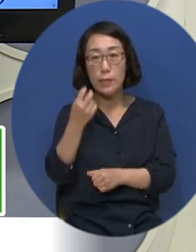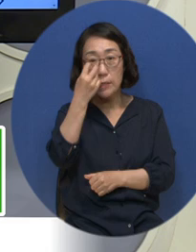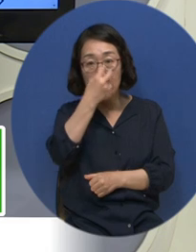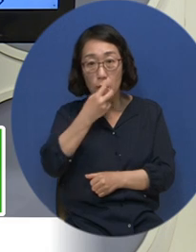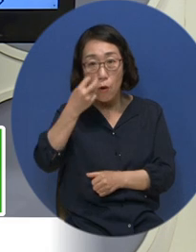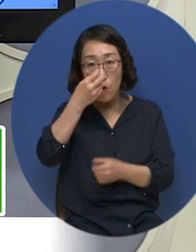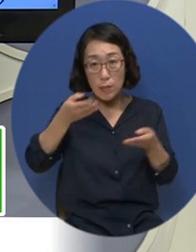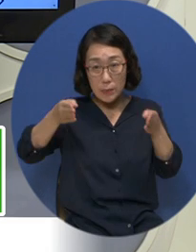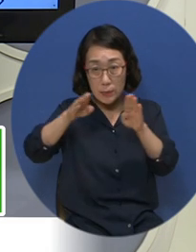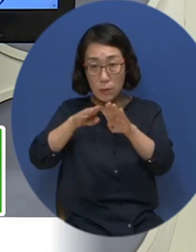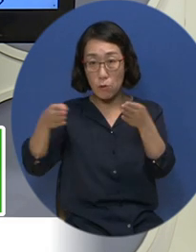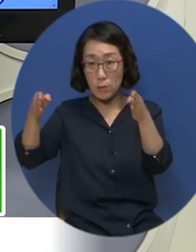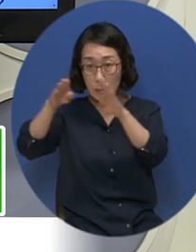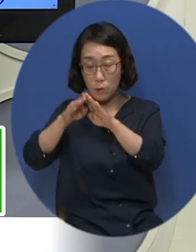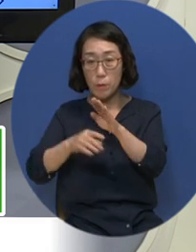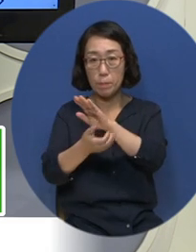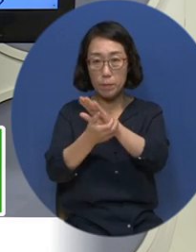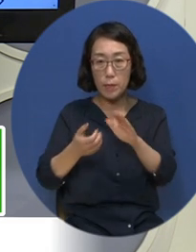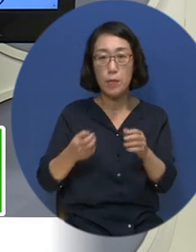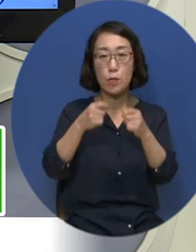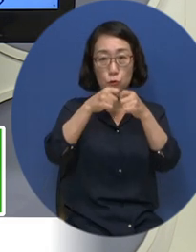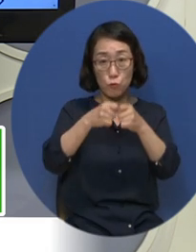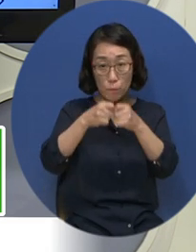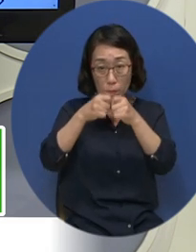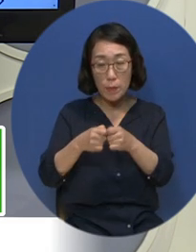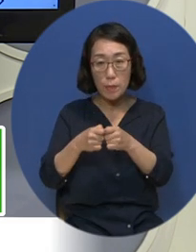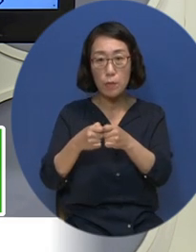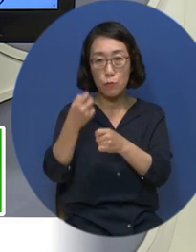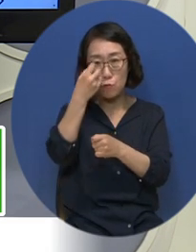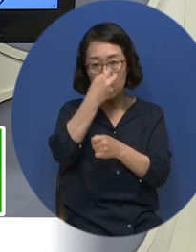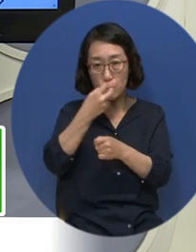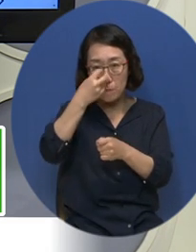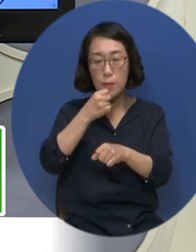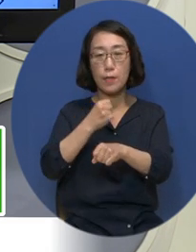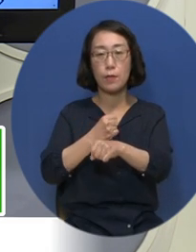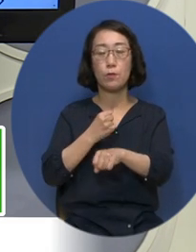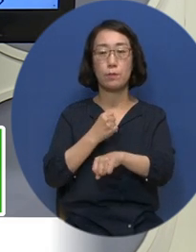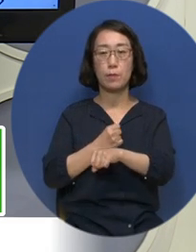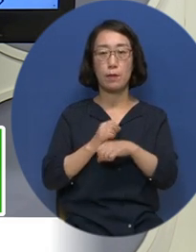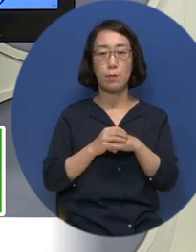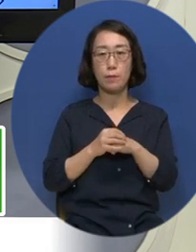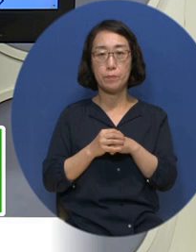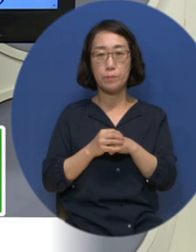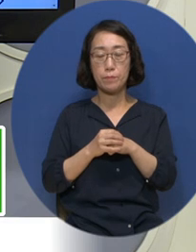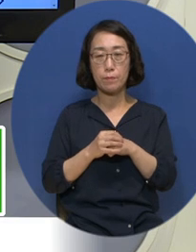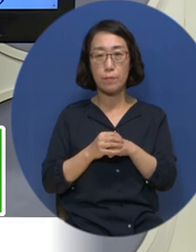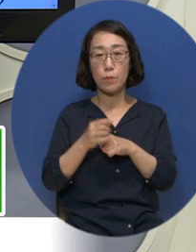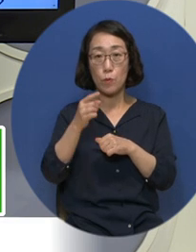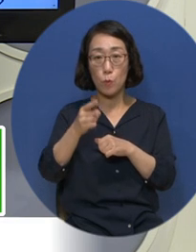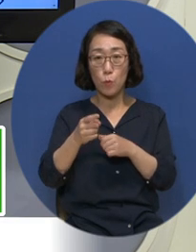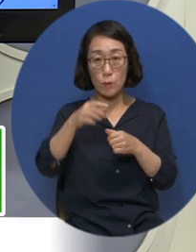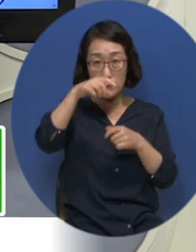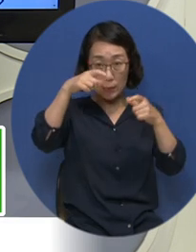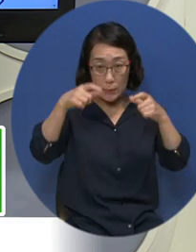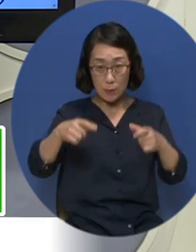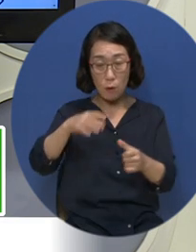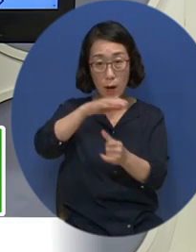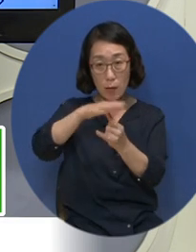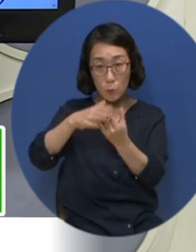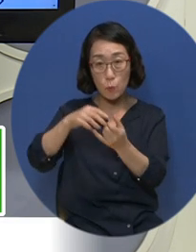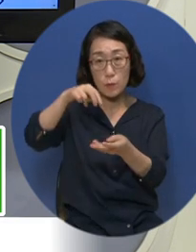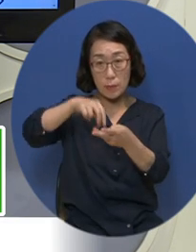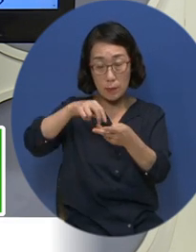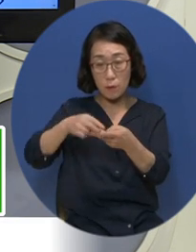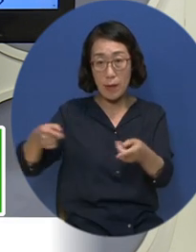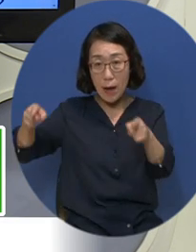운영 재개를 위한 준비 사항 이행 여부를 점검할 예정입니다 한편 지역아동센터와 다함께